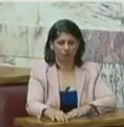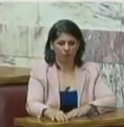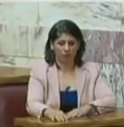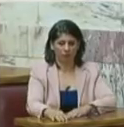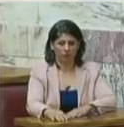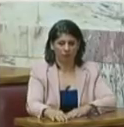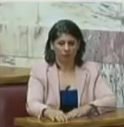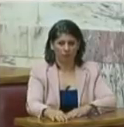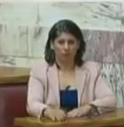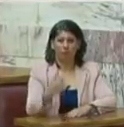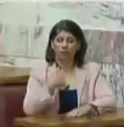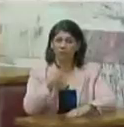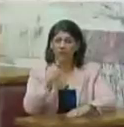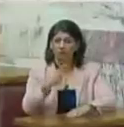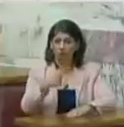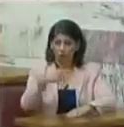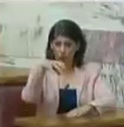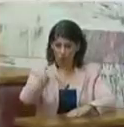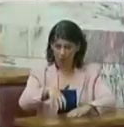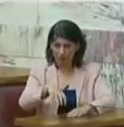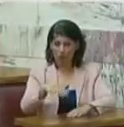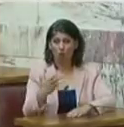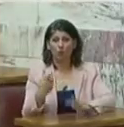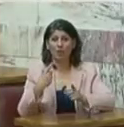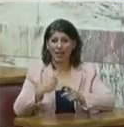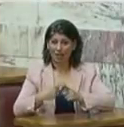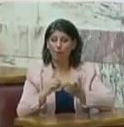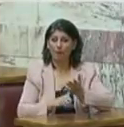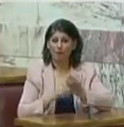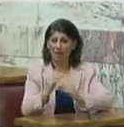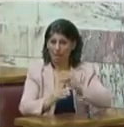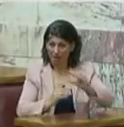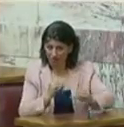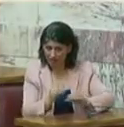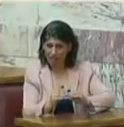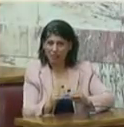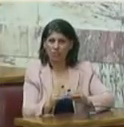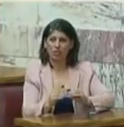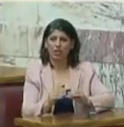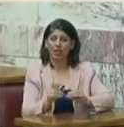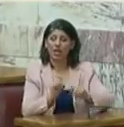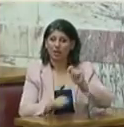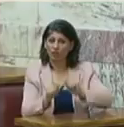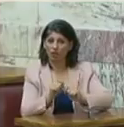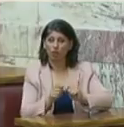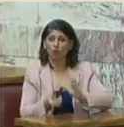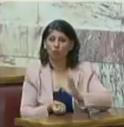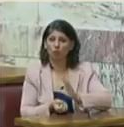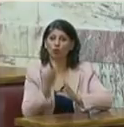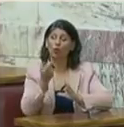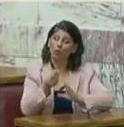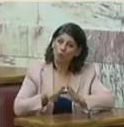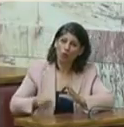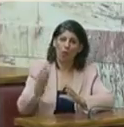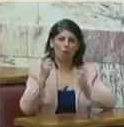Μίλησα λοιπόν για τους τομείς στους οποίους η χώρα πρέπει να επενδύσει ώστε να δημιουργηθούν νέες, περισσότερες